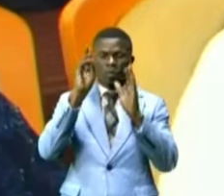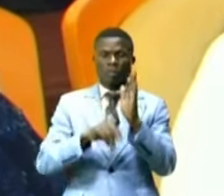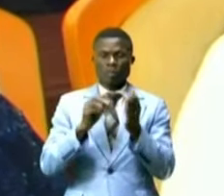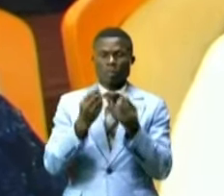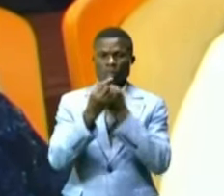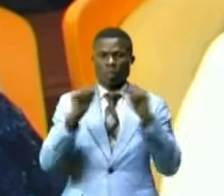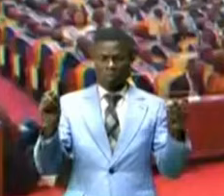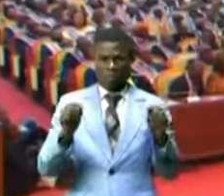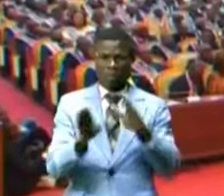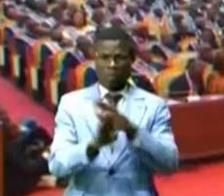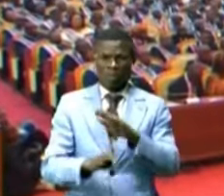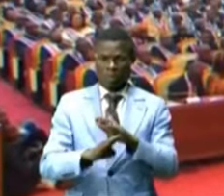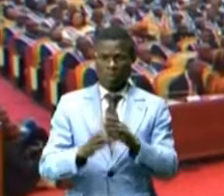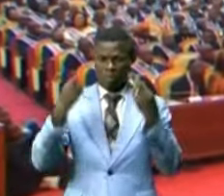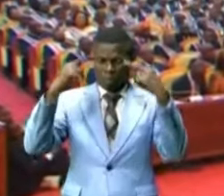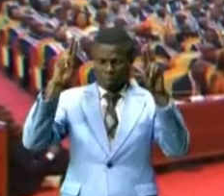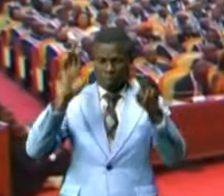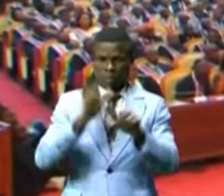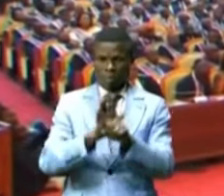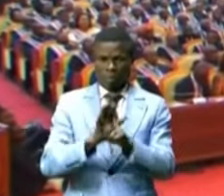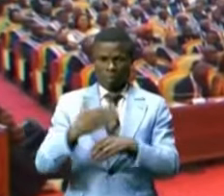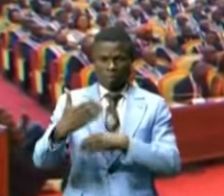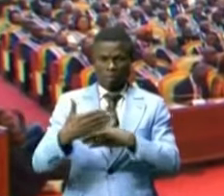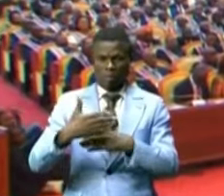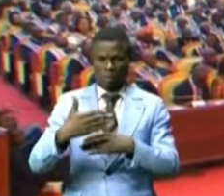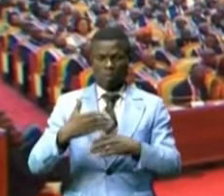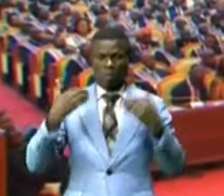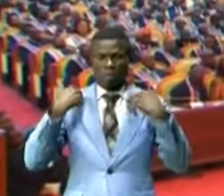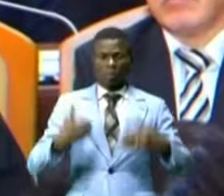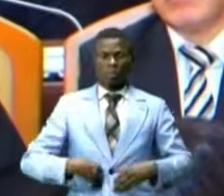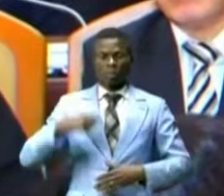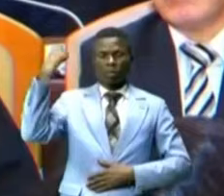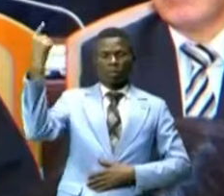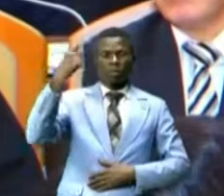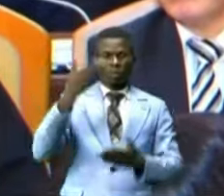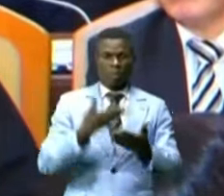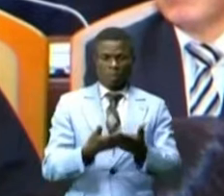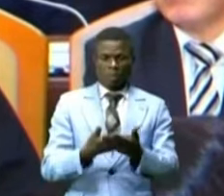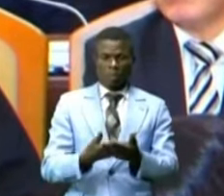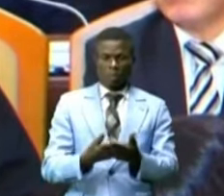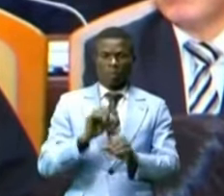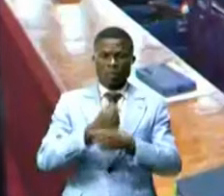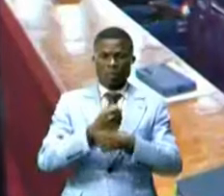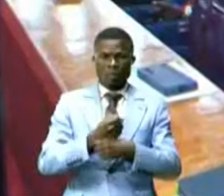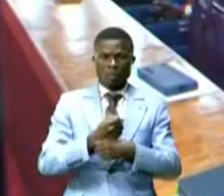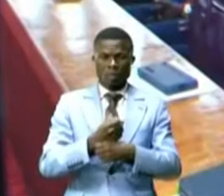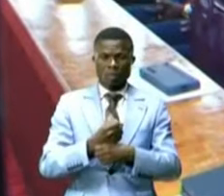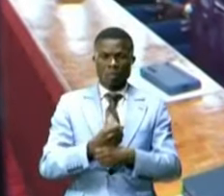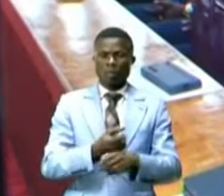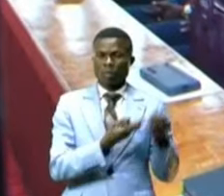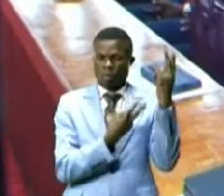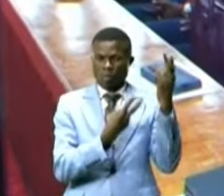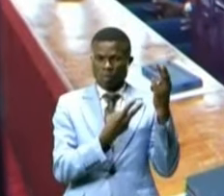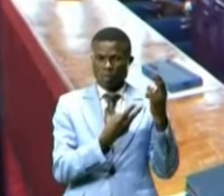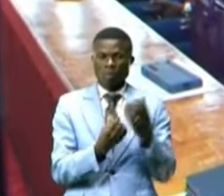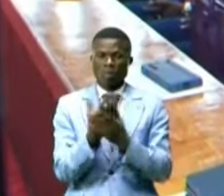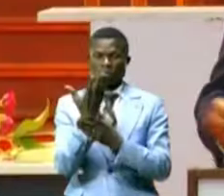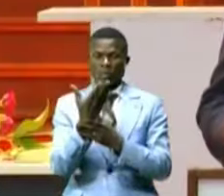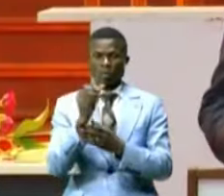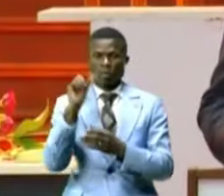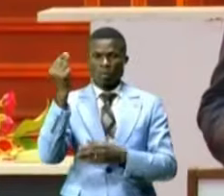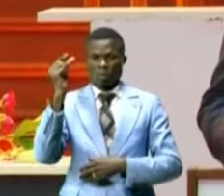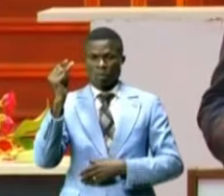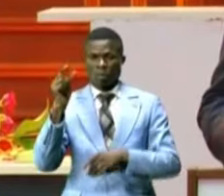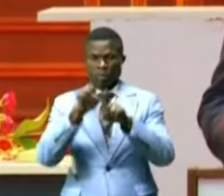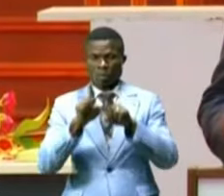base un grand succès aux côtés de la couverture santé universelle. Entre création de chaînes de valeur de la production minière